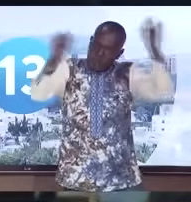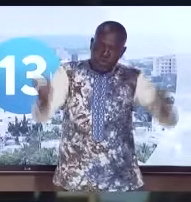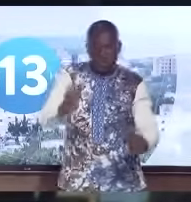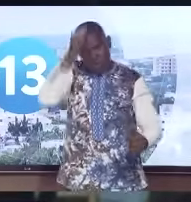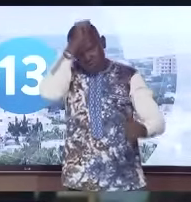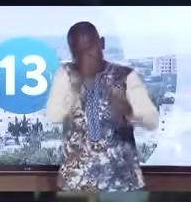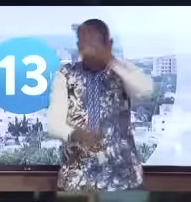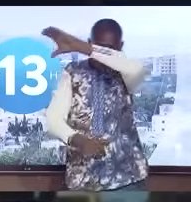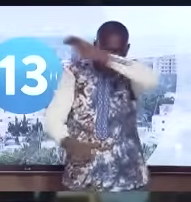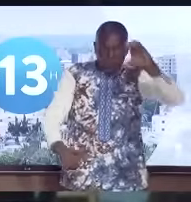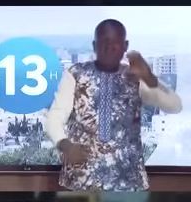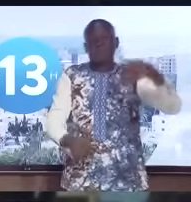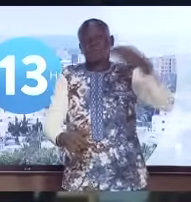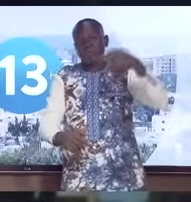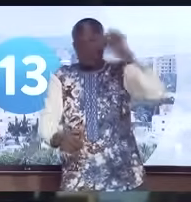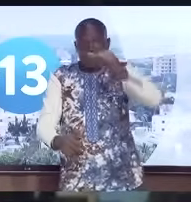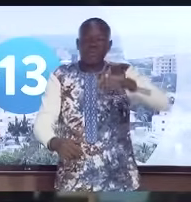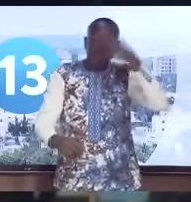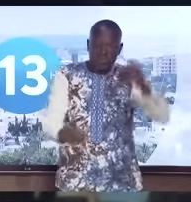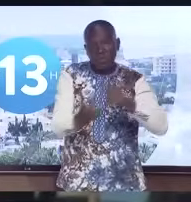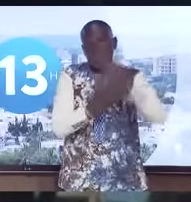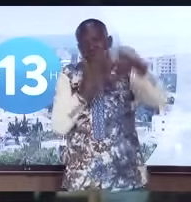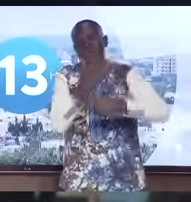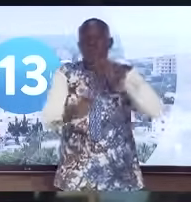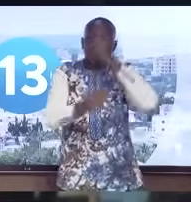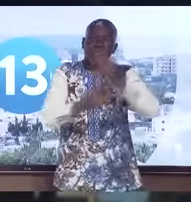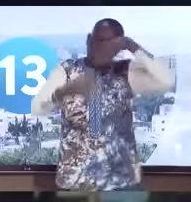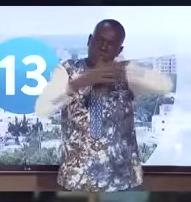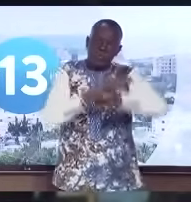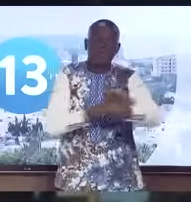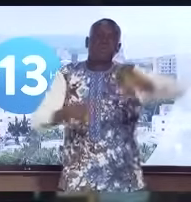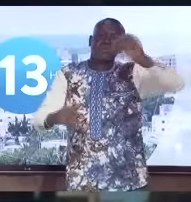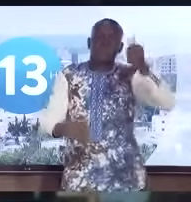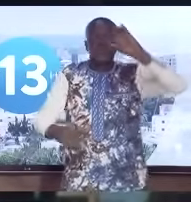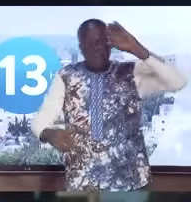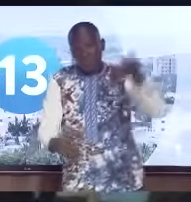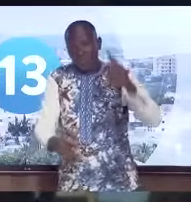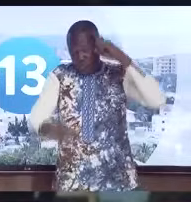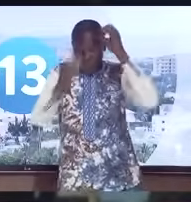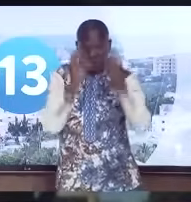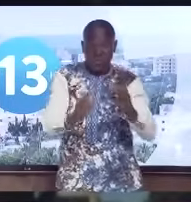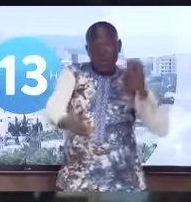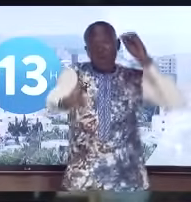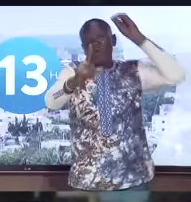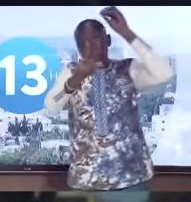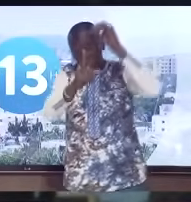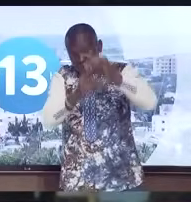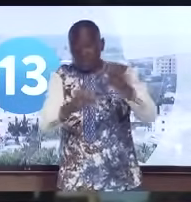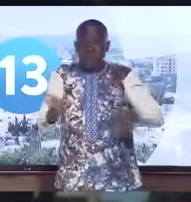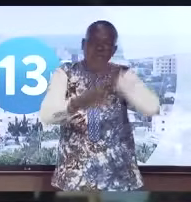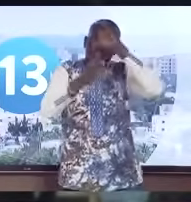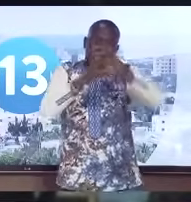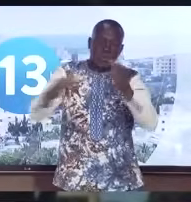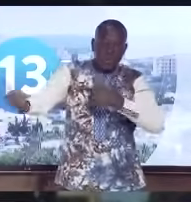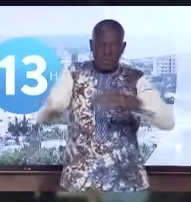100 hectares le 2 août dernier. L'activité entre dans le cadre de la 10e édition de l'initiative qui vise à contribuer à lutter